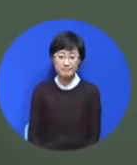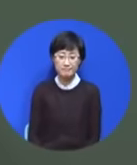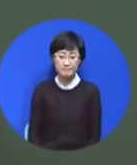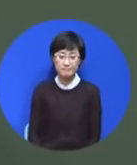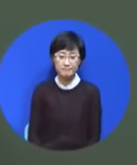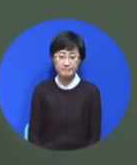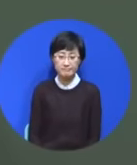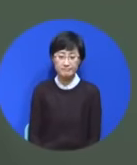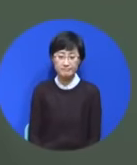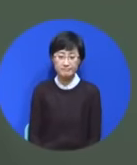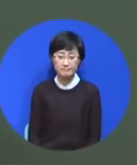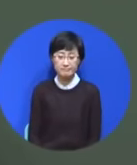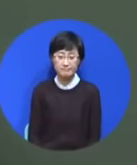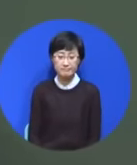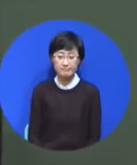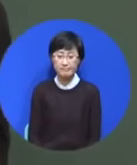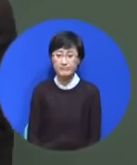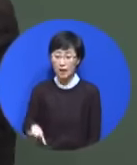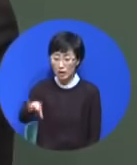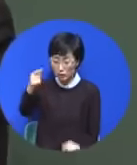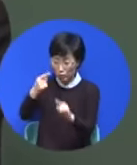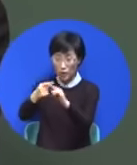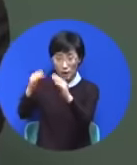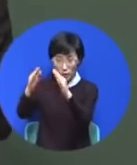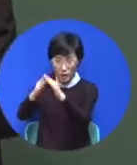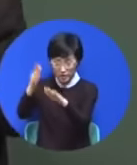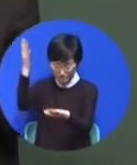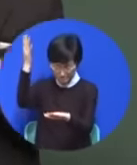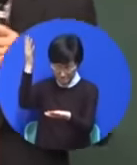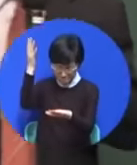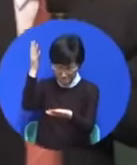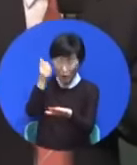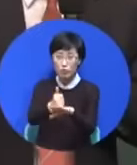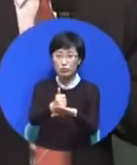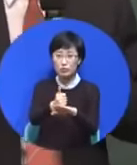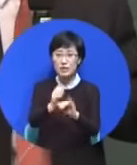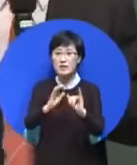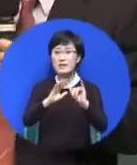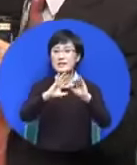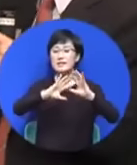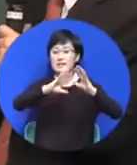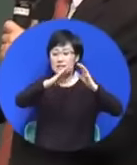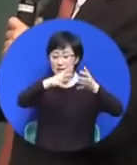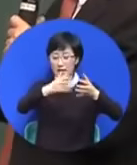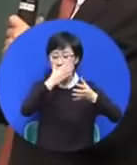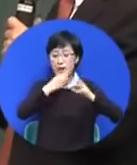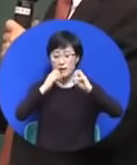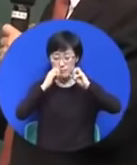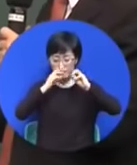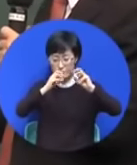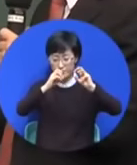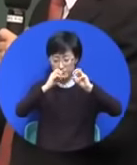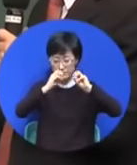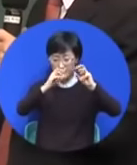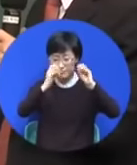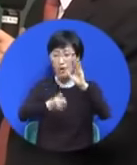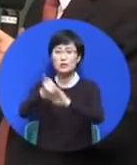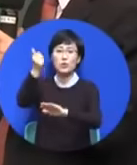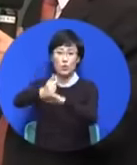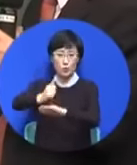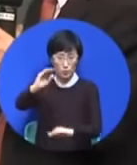초대교회는 세계복음화를 이룬 거예요이 뒤에부터 문제가